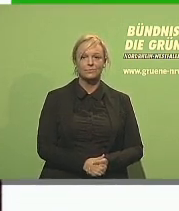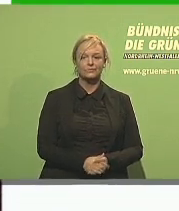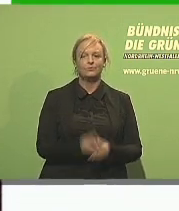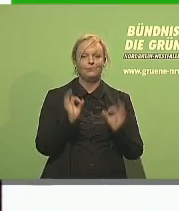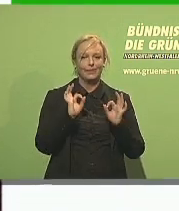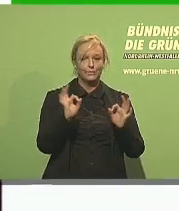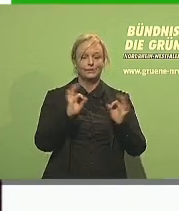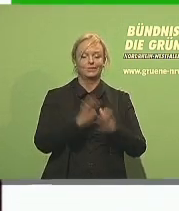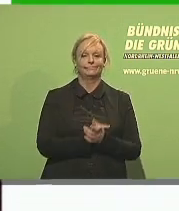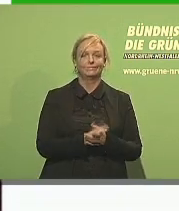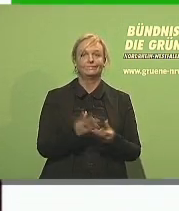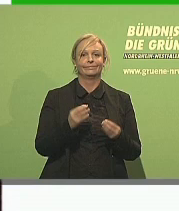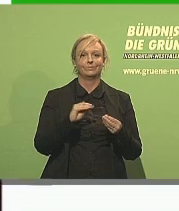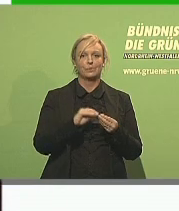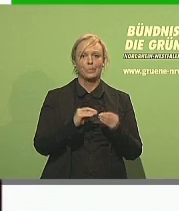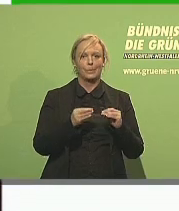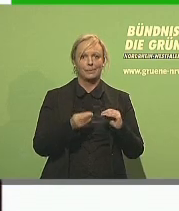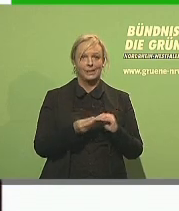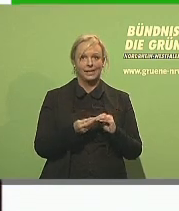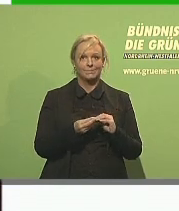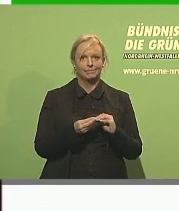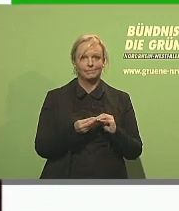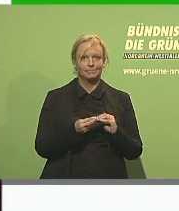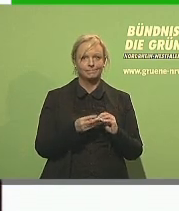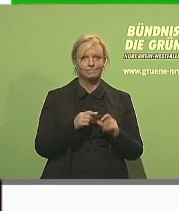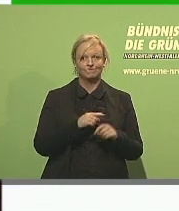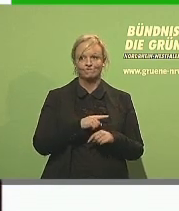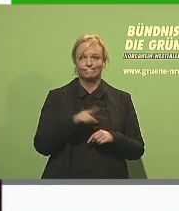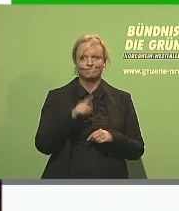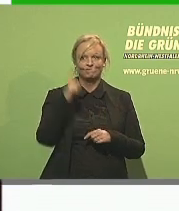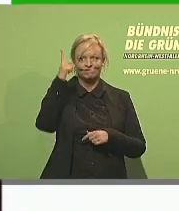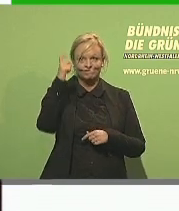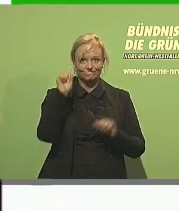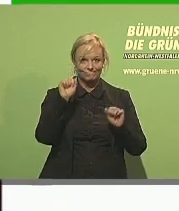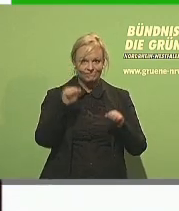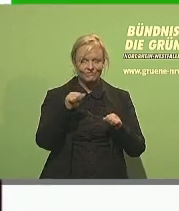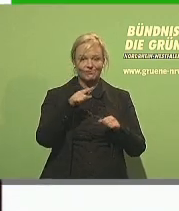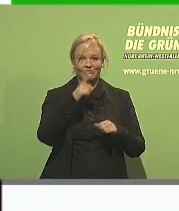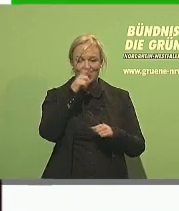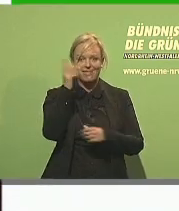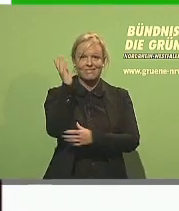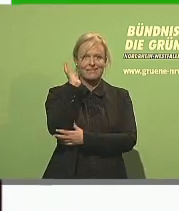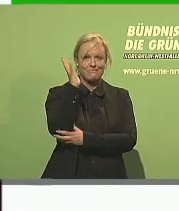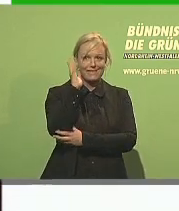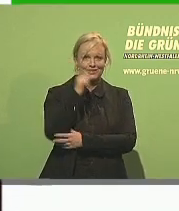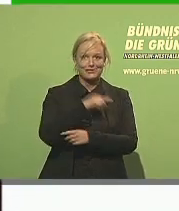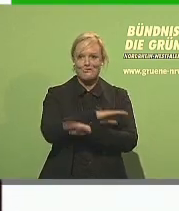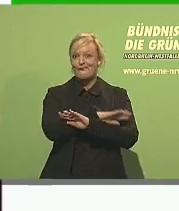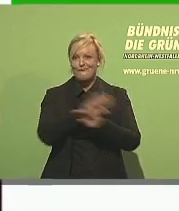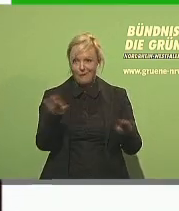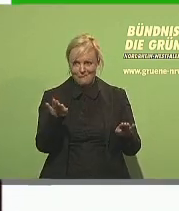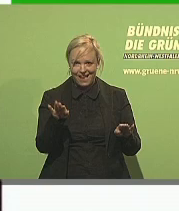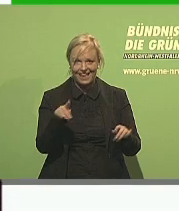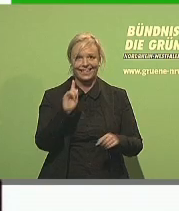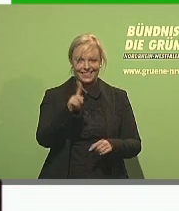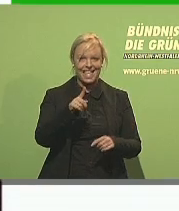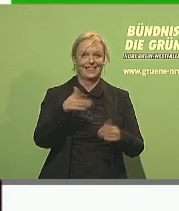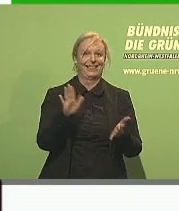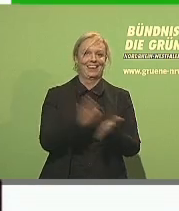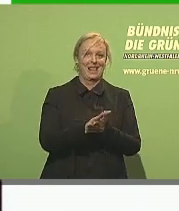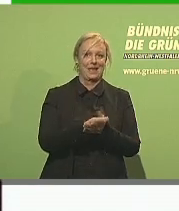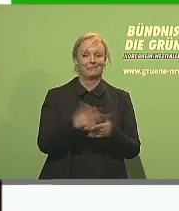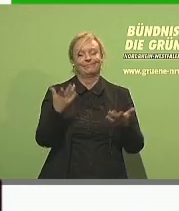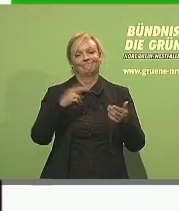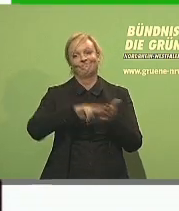Gut, das Problem ist, es geht erst dann, wenn die Präsentation ganz zu Ende gelaufen ist. Das heißt, wir schauen sie jetzt weiter an. Das ist Tücke